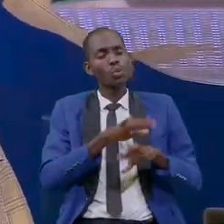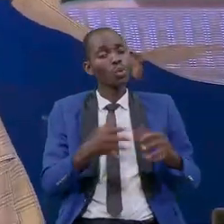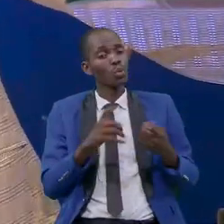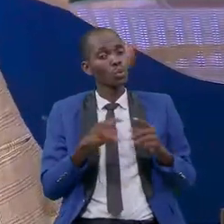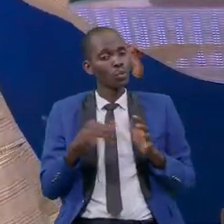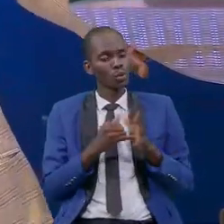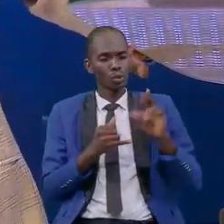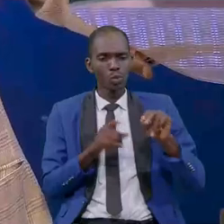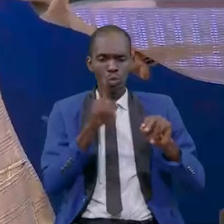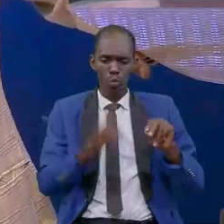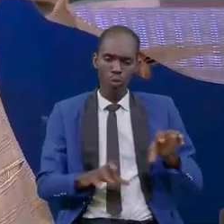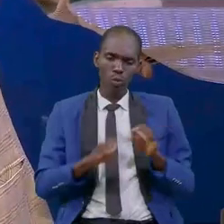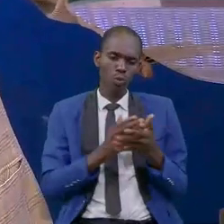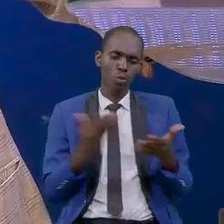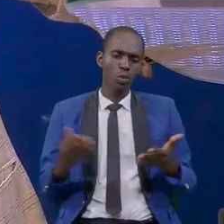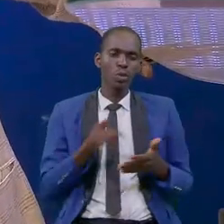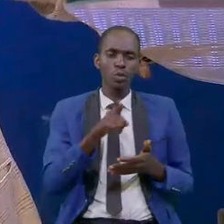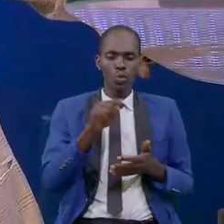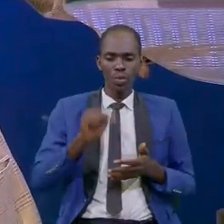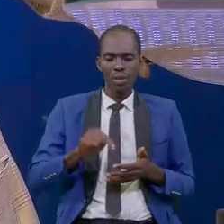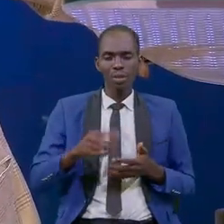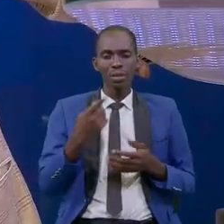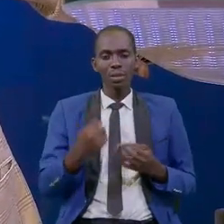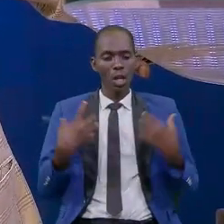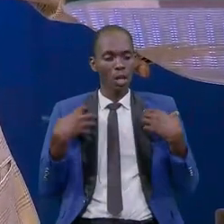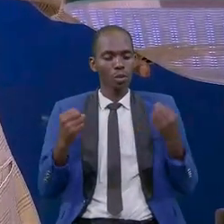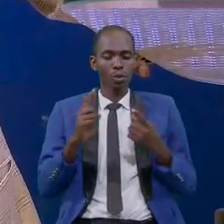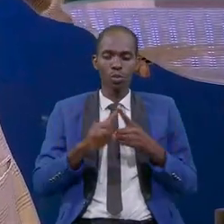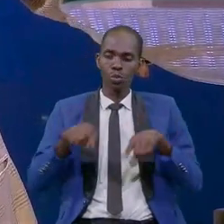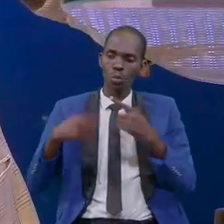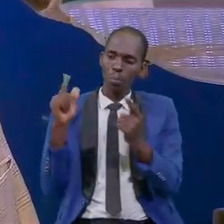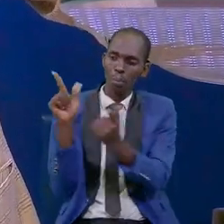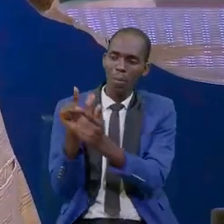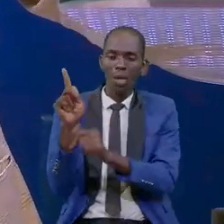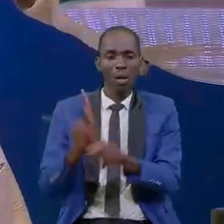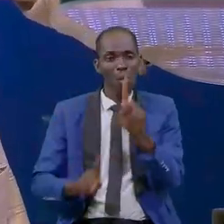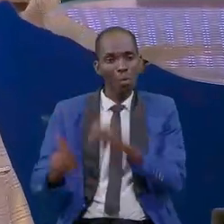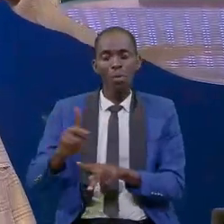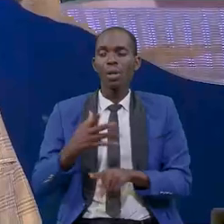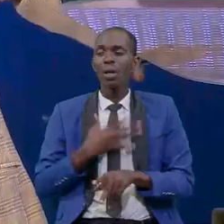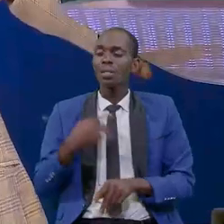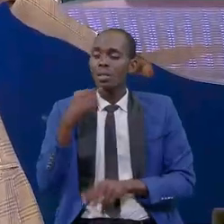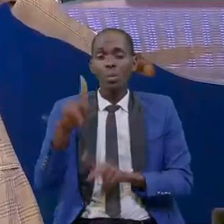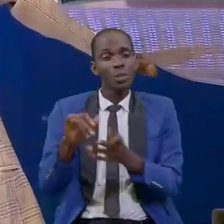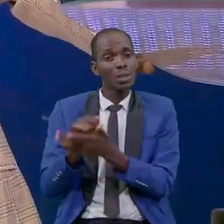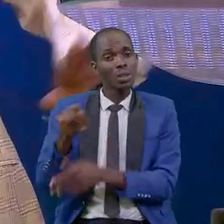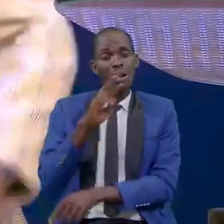rien faire encore. C'est pourquoi il faut le courage pour aller là-bas et dire